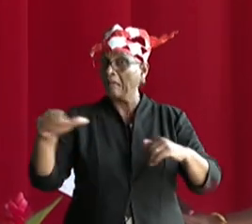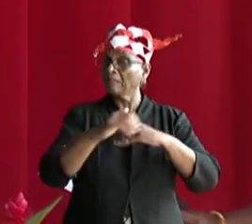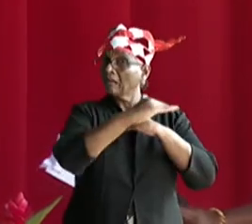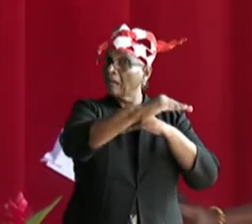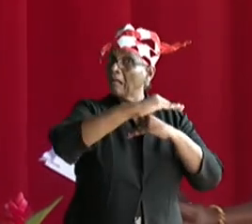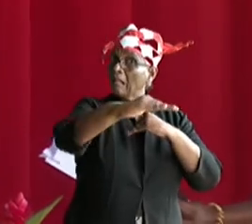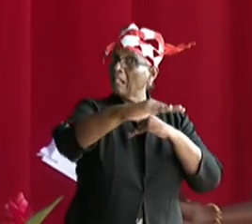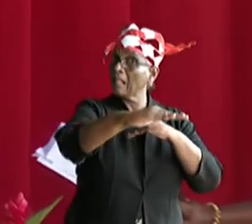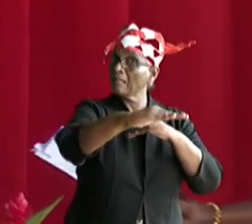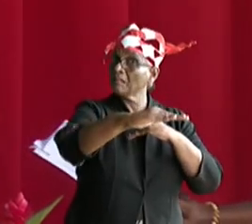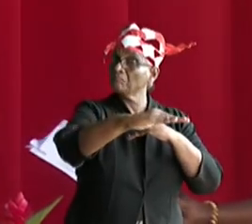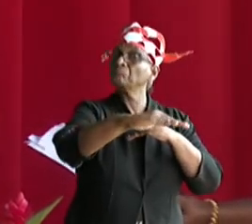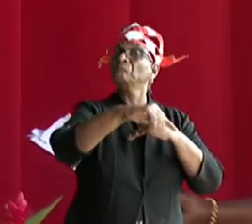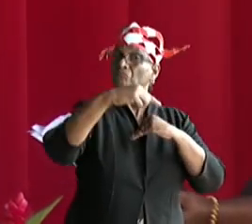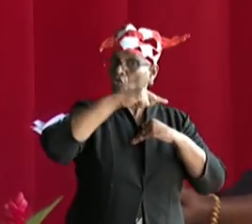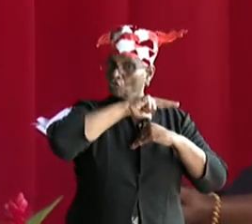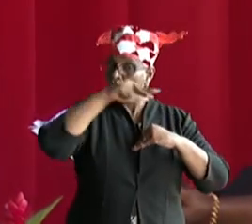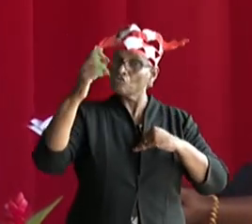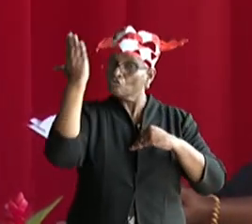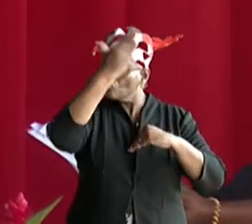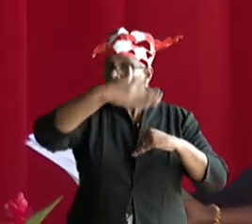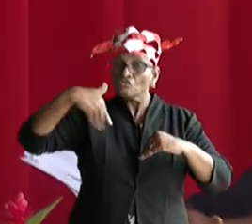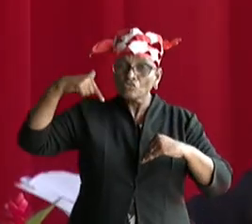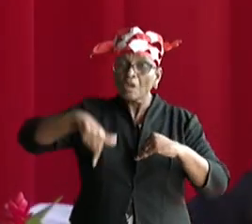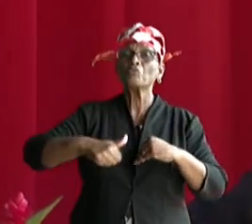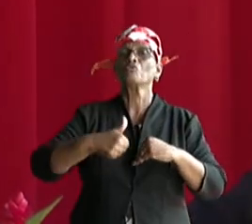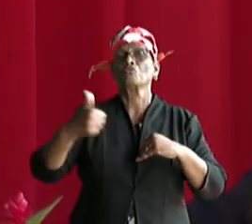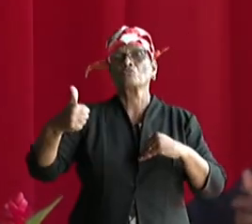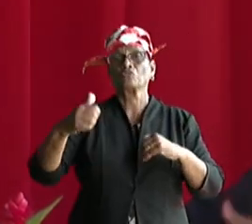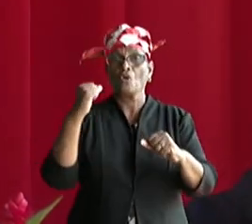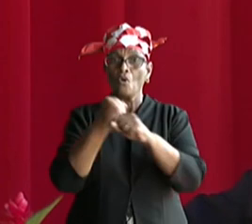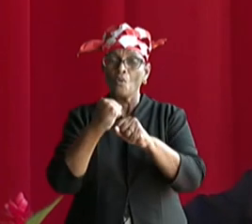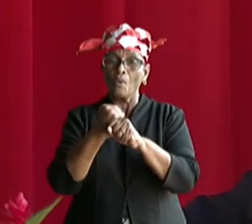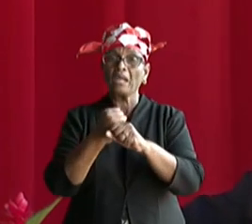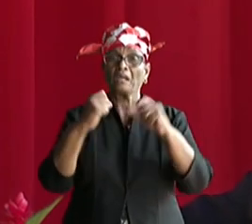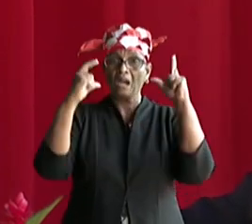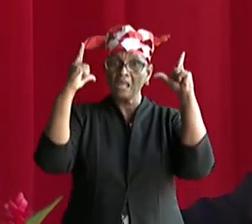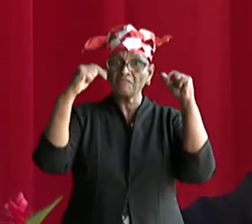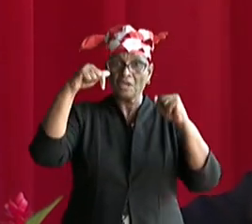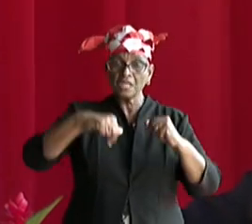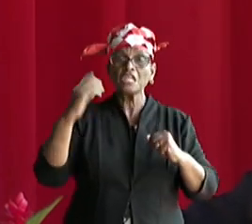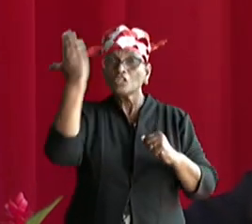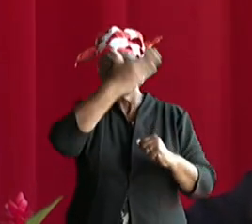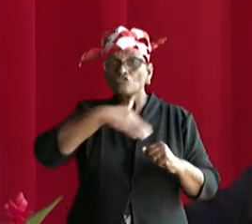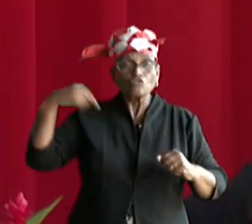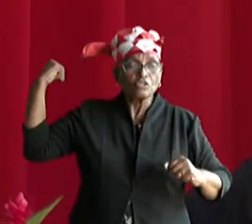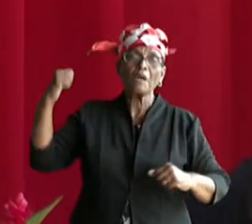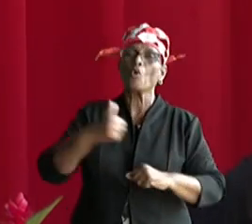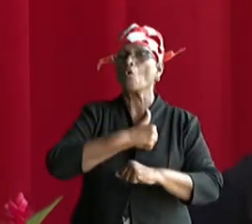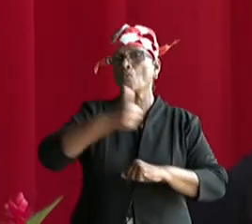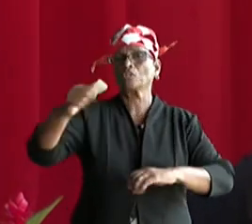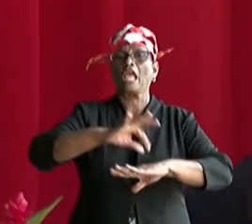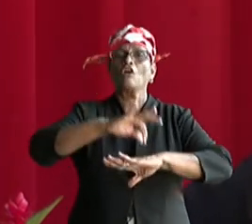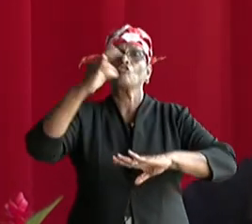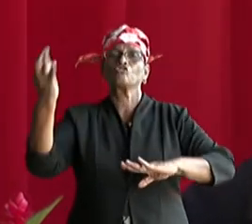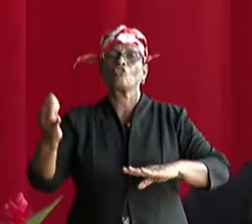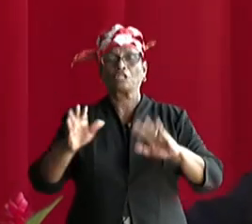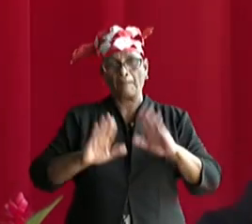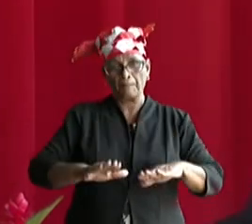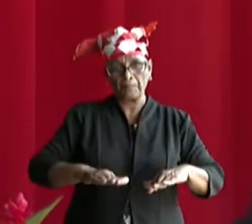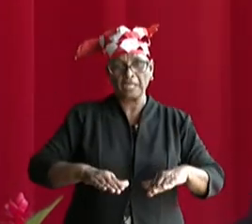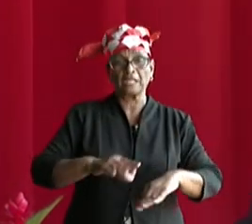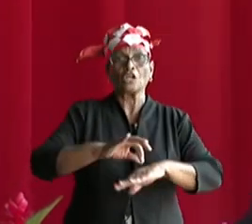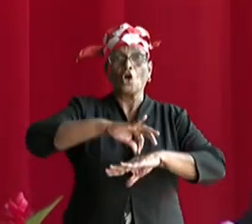wereld. Kortom, wonen, werken en leven in Suriname is goed en gezond en kan beter en